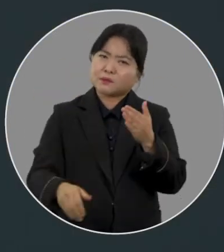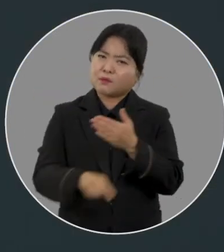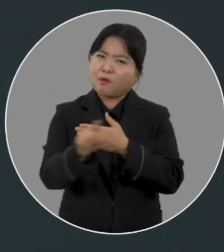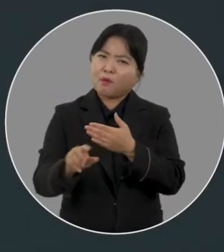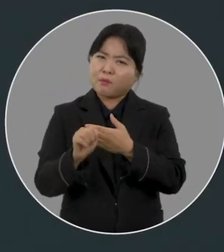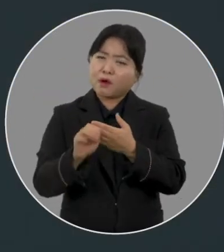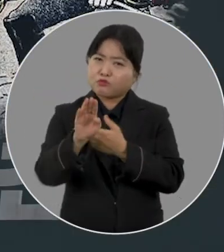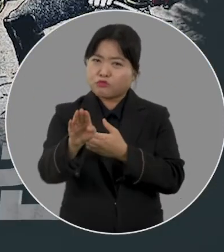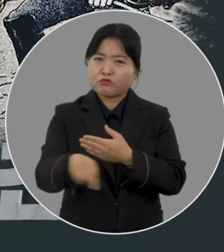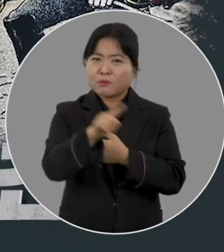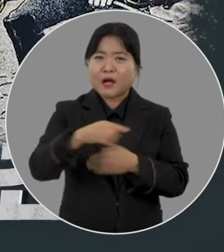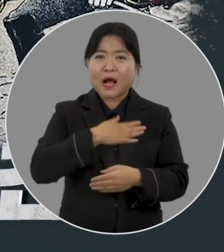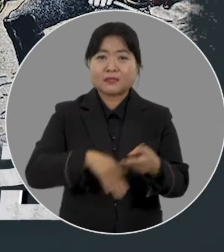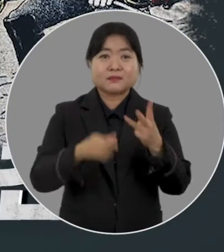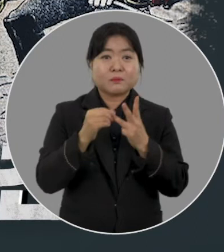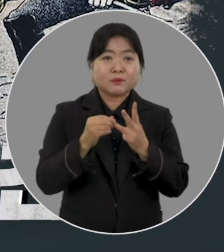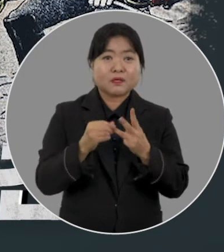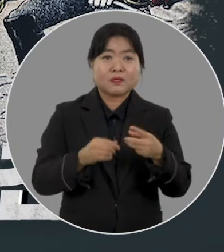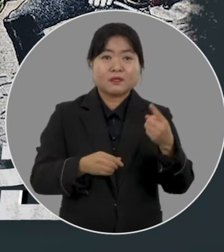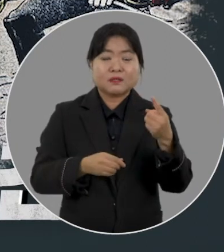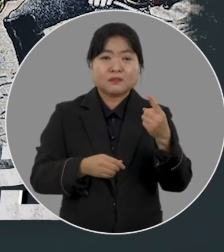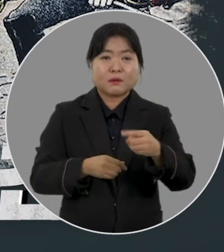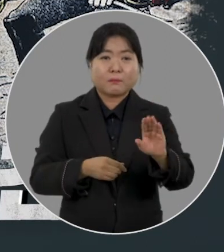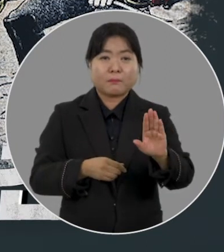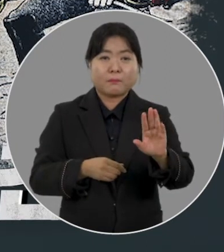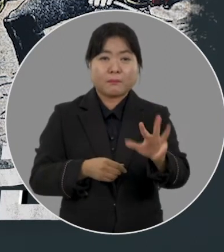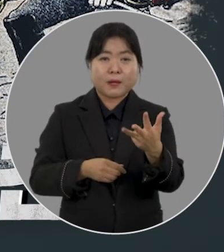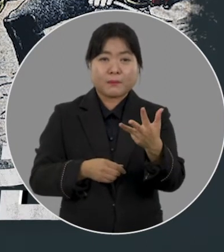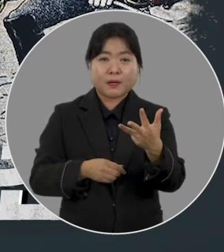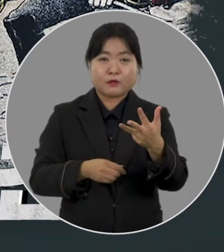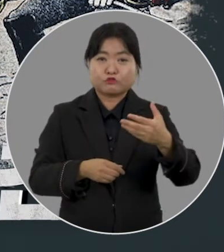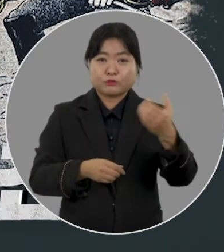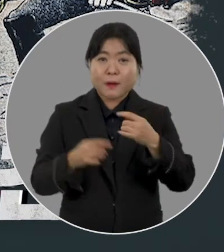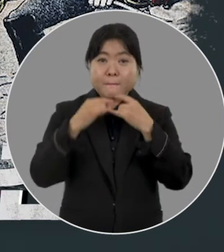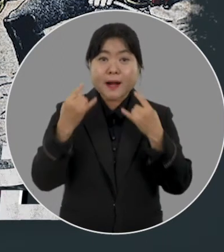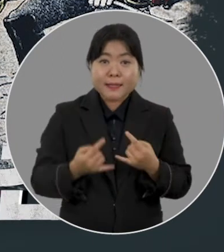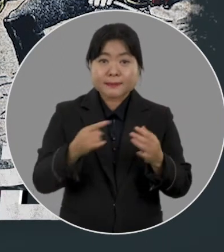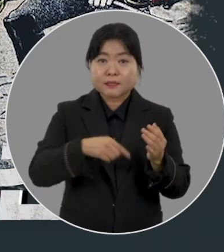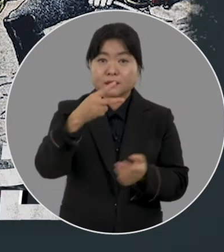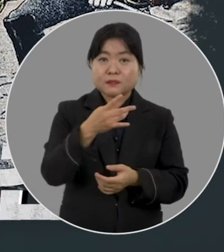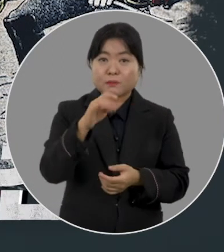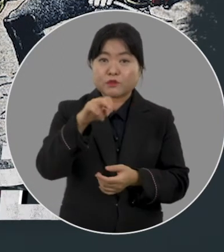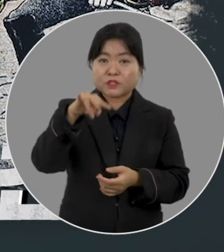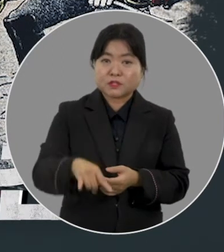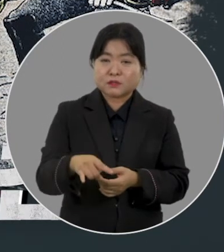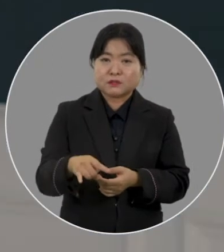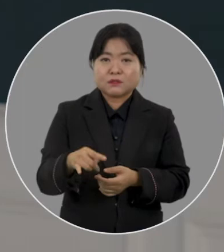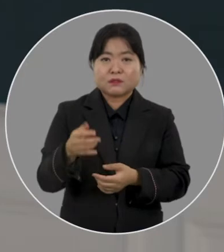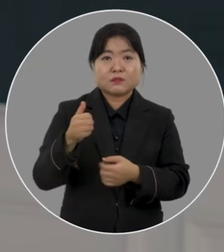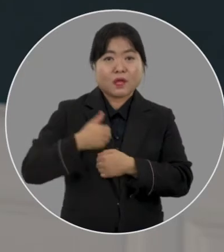있어서 여러분이 너무나 잘 아시는 1890년대 프랑스에서 드레푸스 대위 사건이